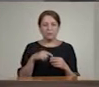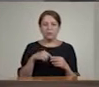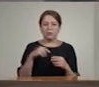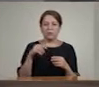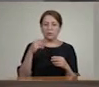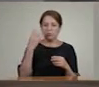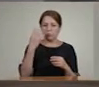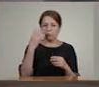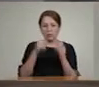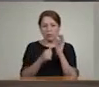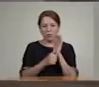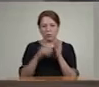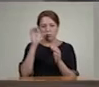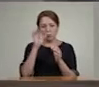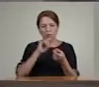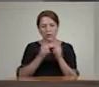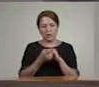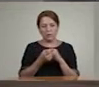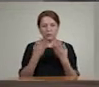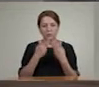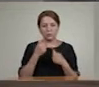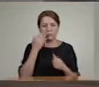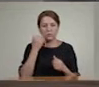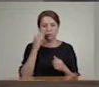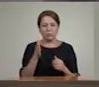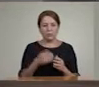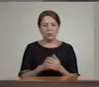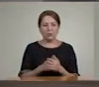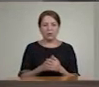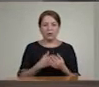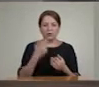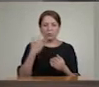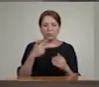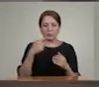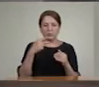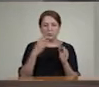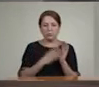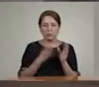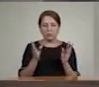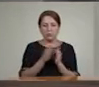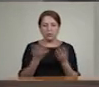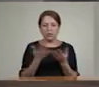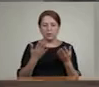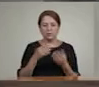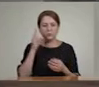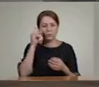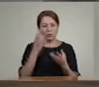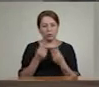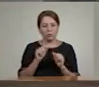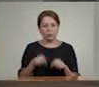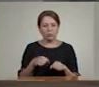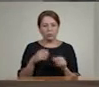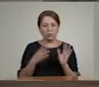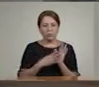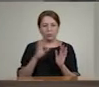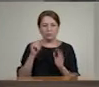raqamlarini 0 ga aylantirsak, hisoblashimiz oson bo'ladi. Endi 39 bilan qaysi sonni olsak bo'ladi? 9